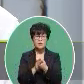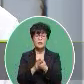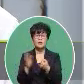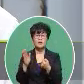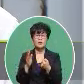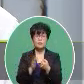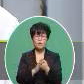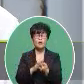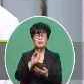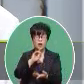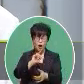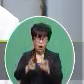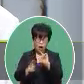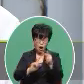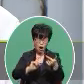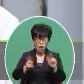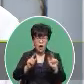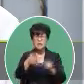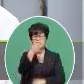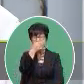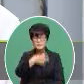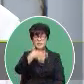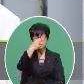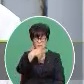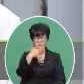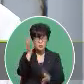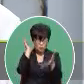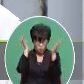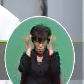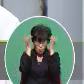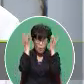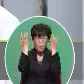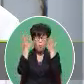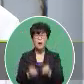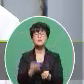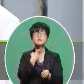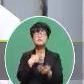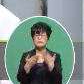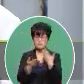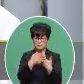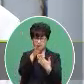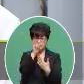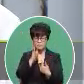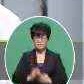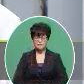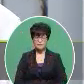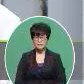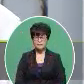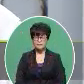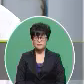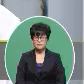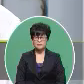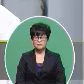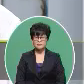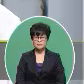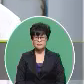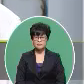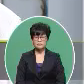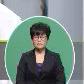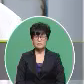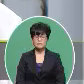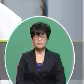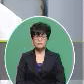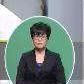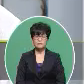산전수전 목 홍 전 을 하셨다 이런 말을 한 하고 있습니다 선 참 잘 maxi dress